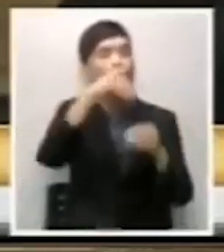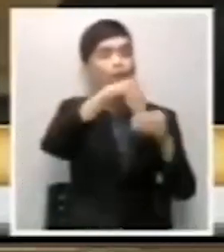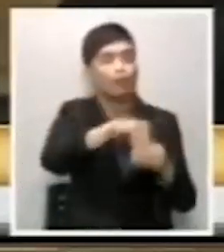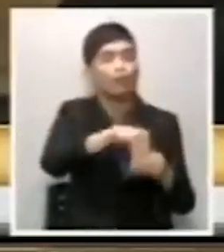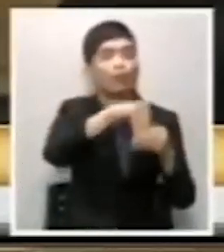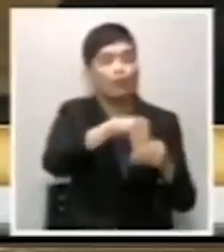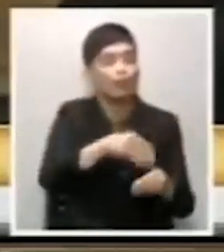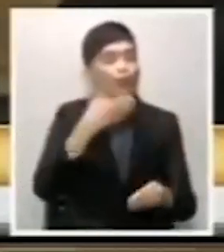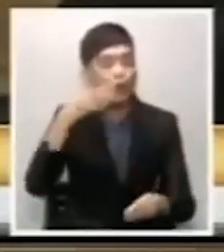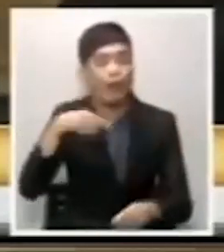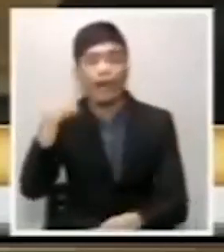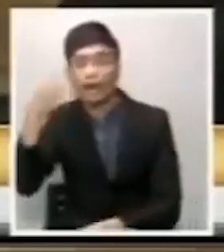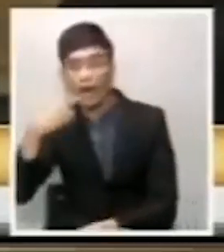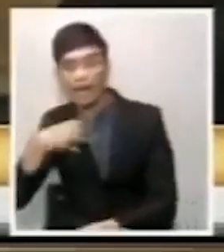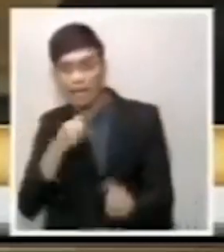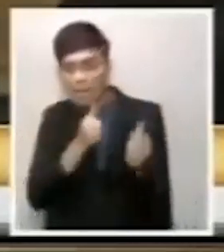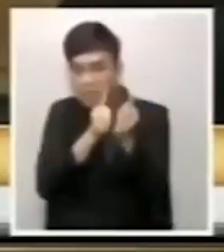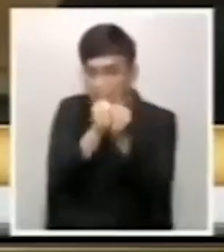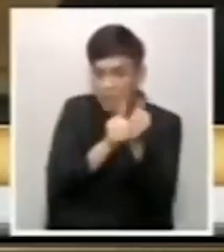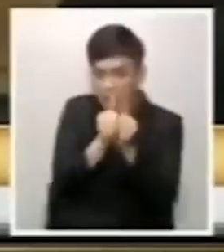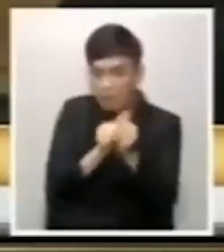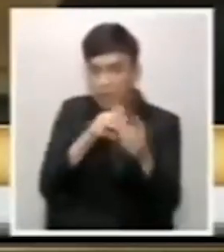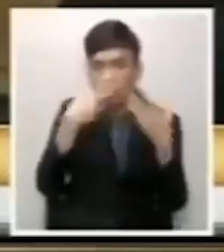งกับท่านก็ไม่มีความหมาย